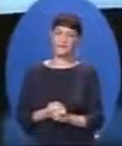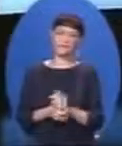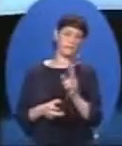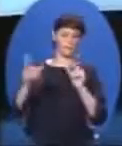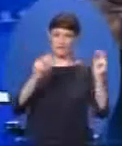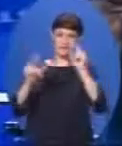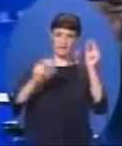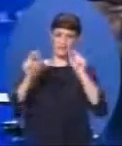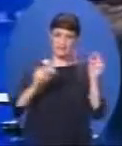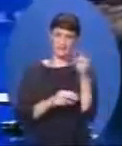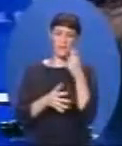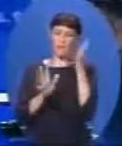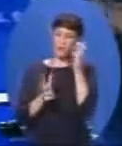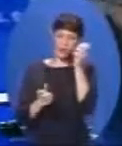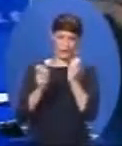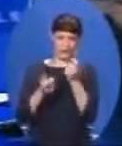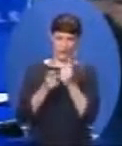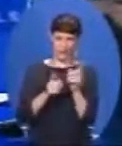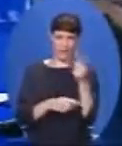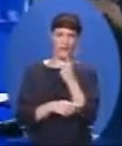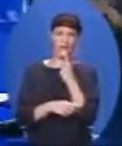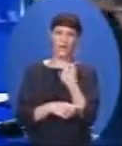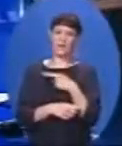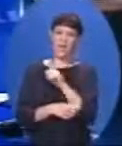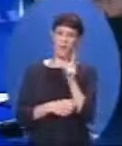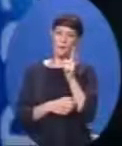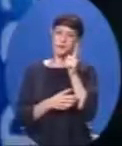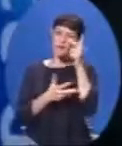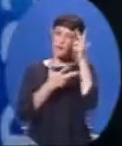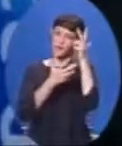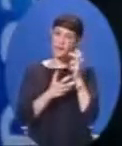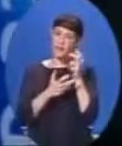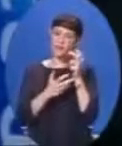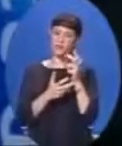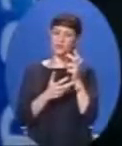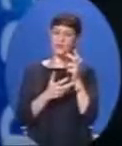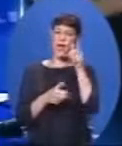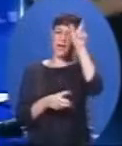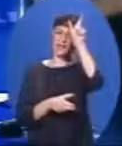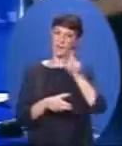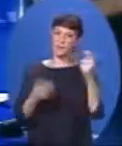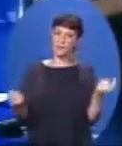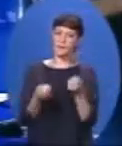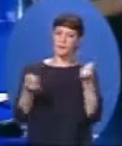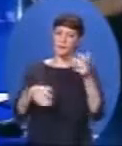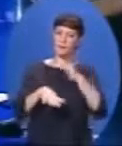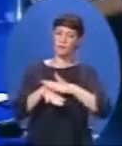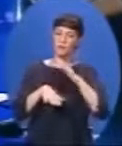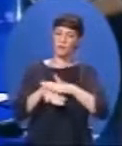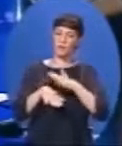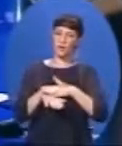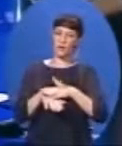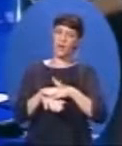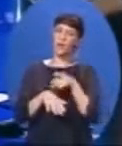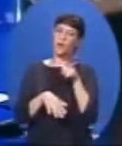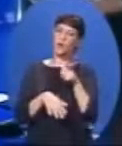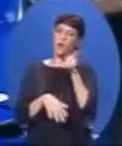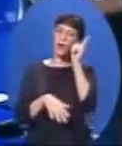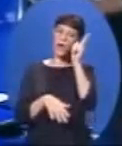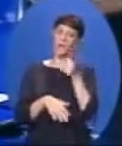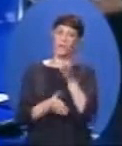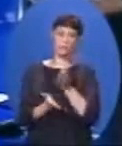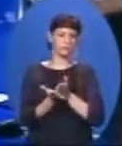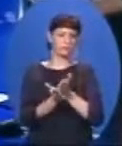מצפים מהפרסומאים להיות מצפון לדבר. אני אגיד לך מה הציניות שבה אתה לוקח ומוכר את הערכים שלך.